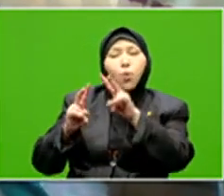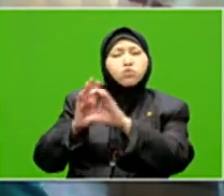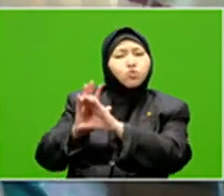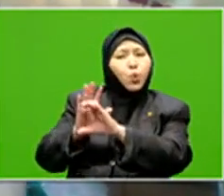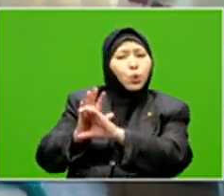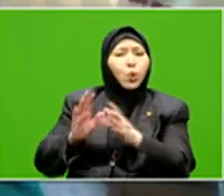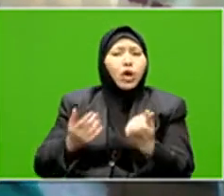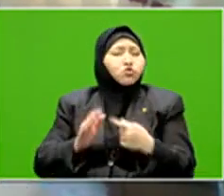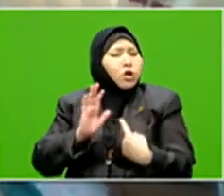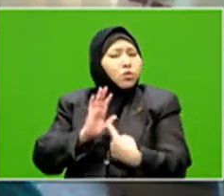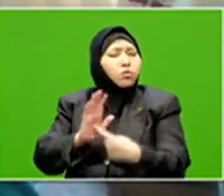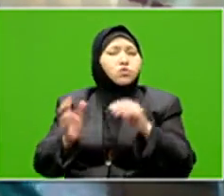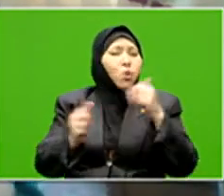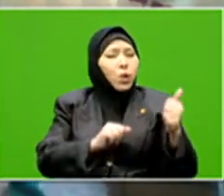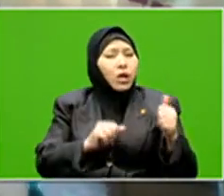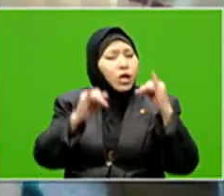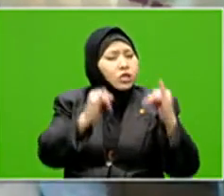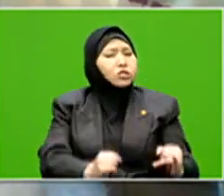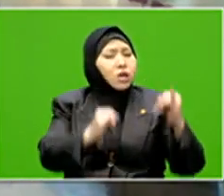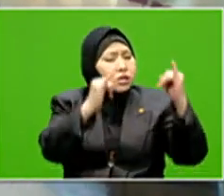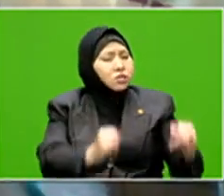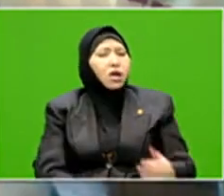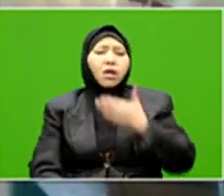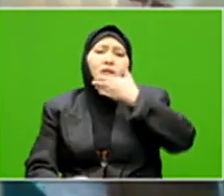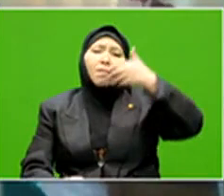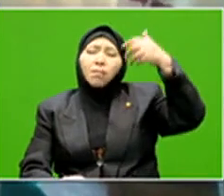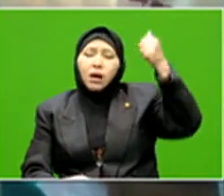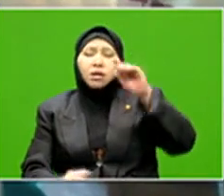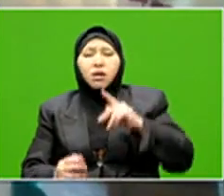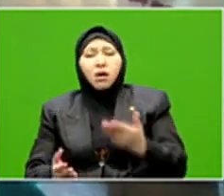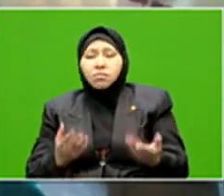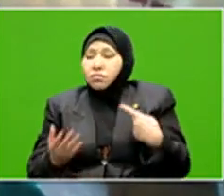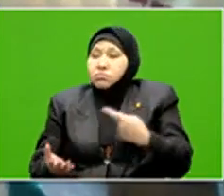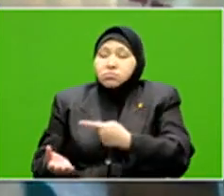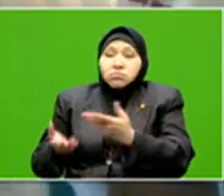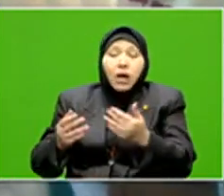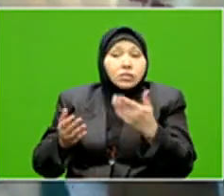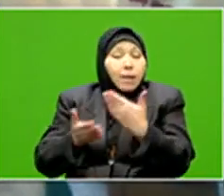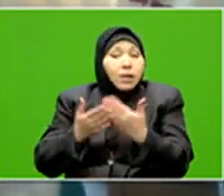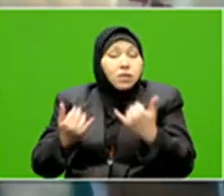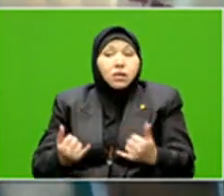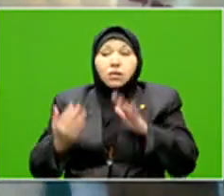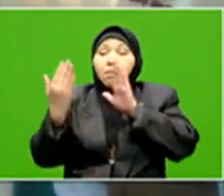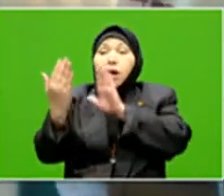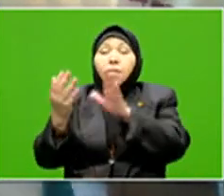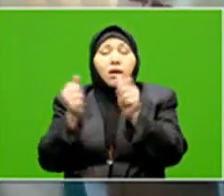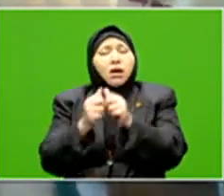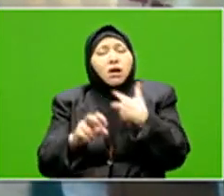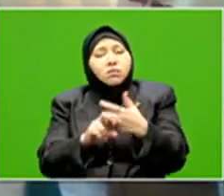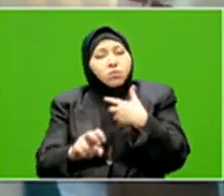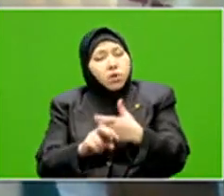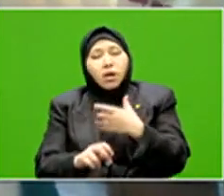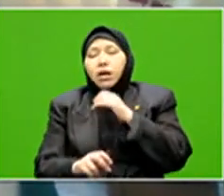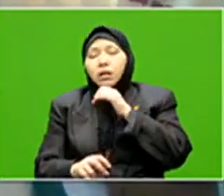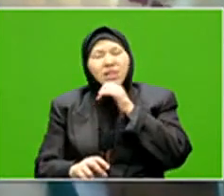yang telah ditunjukkan oleh insan-insan yang terbaik, yang kita mungkin sangkakan di saat ini kita berhadapan dengan kesukaran yang